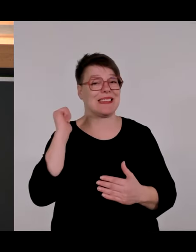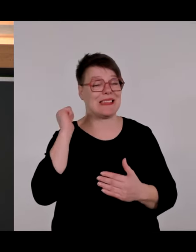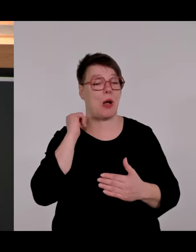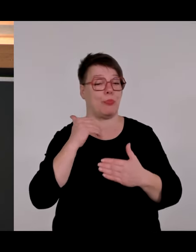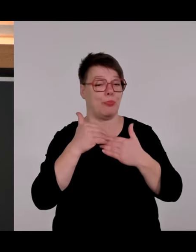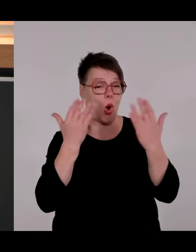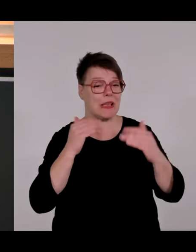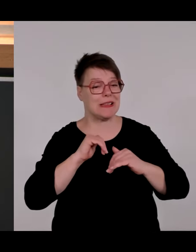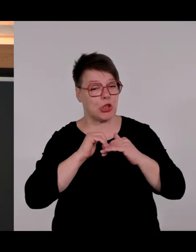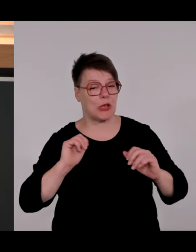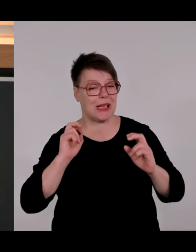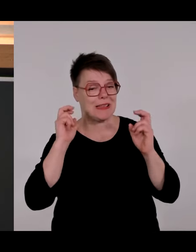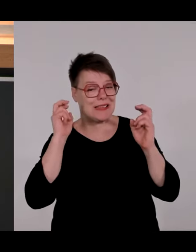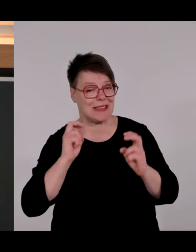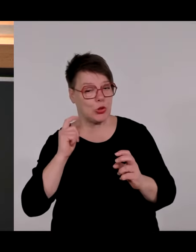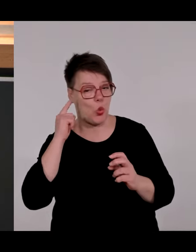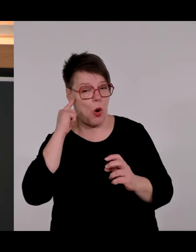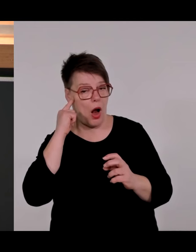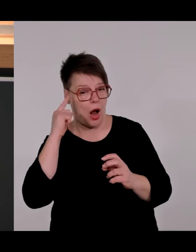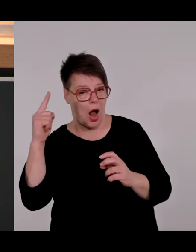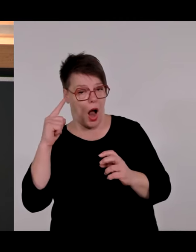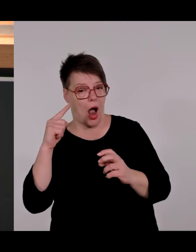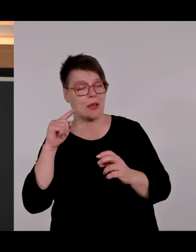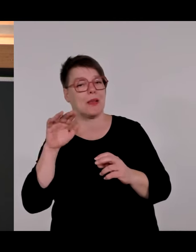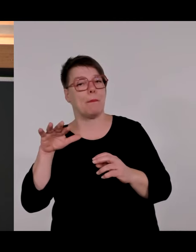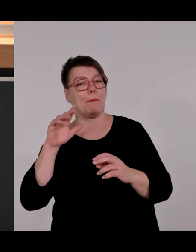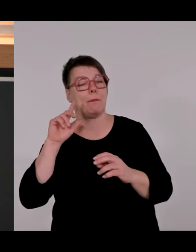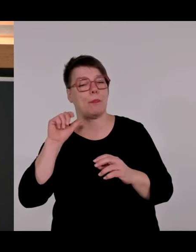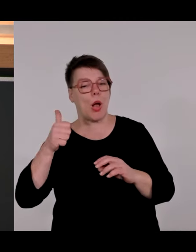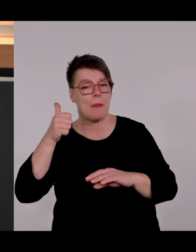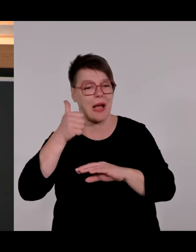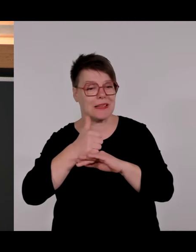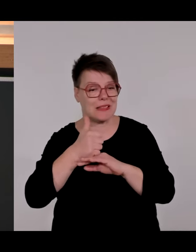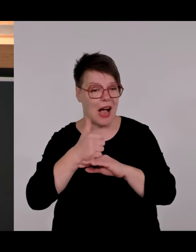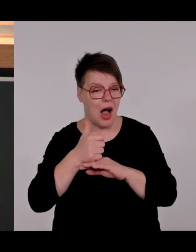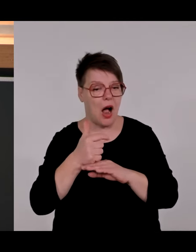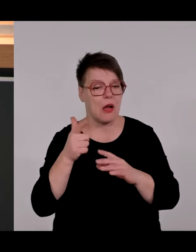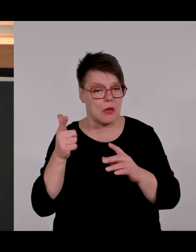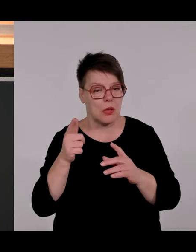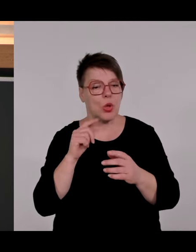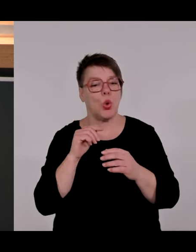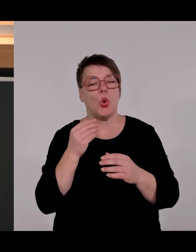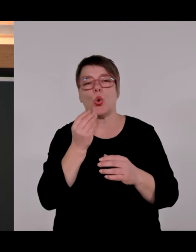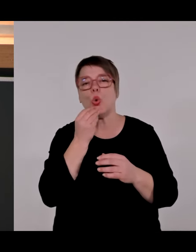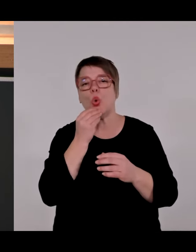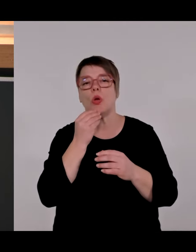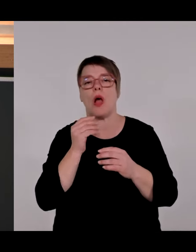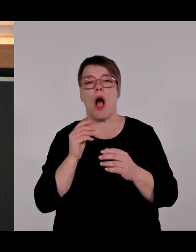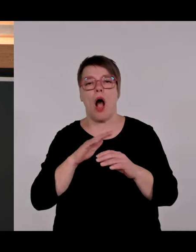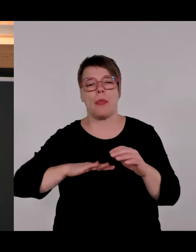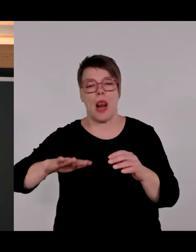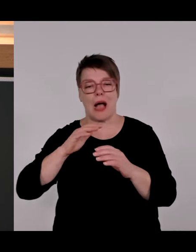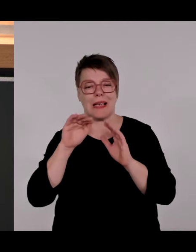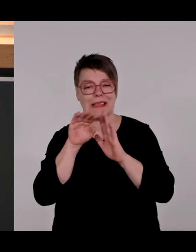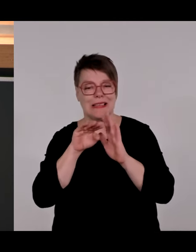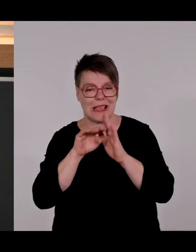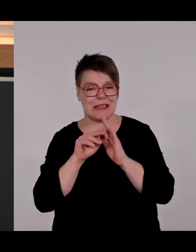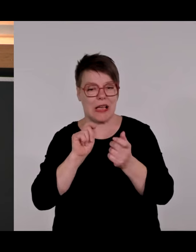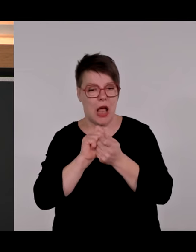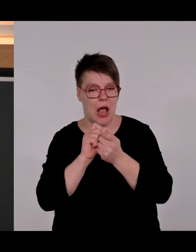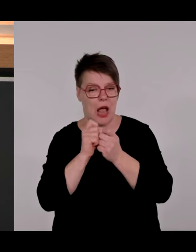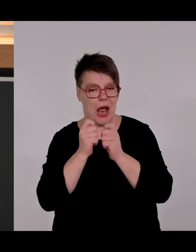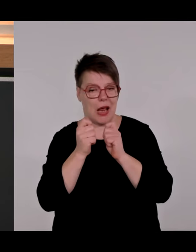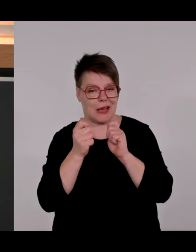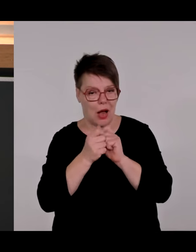der Bürgermeister die nötige Änderung des Grünanlagengesetzes bei einer Enthaltung und 11